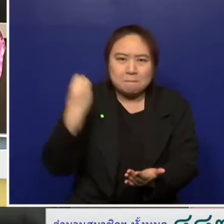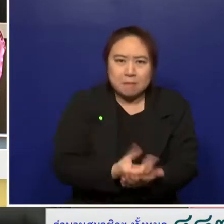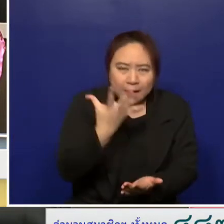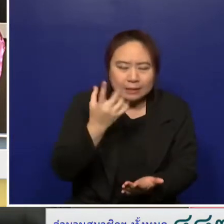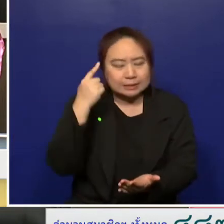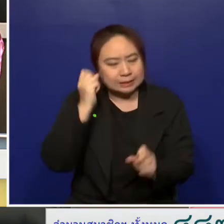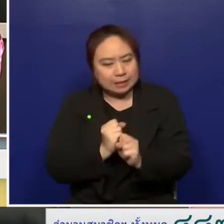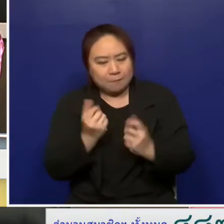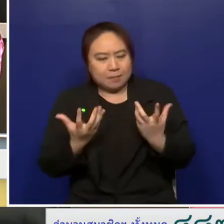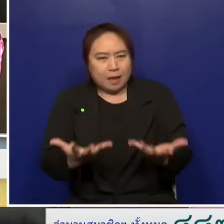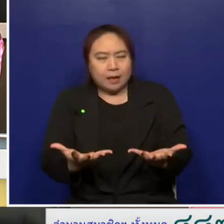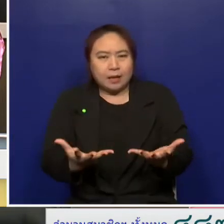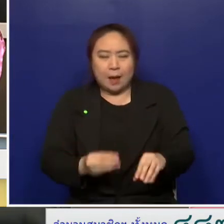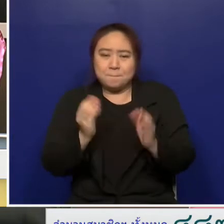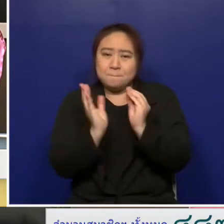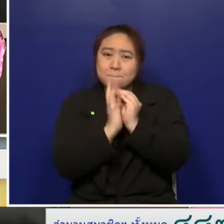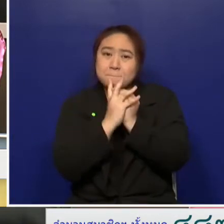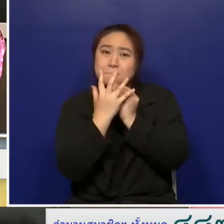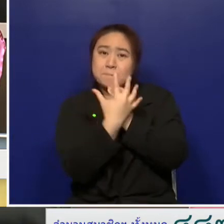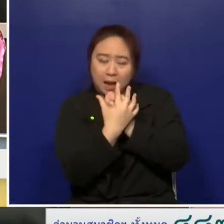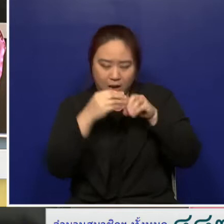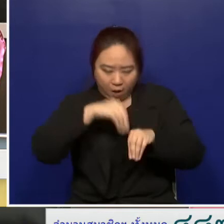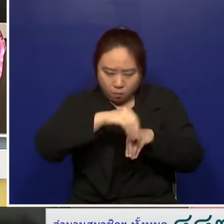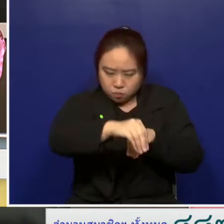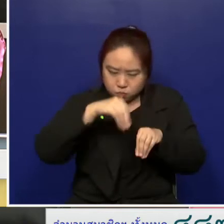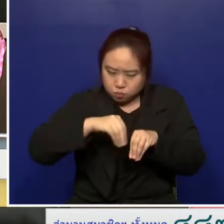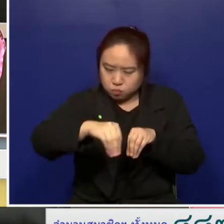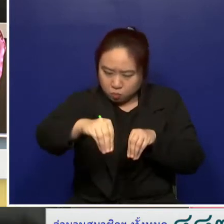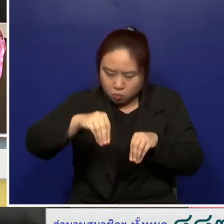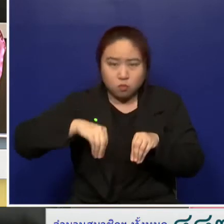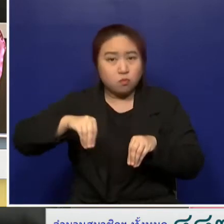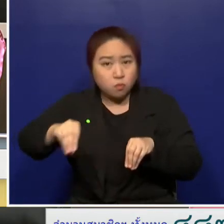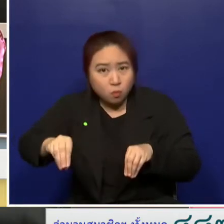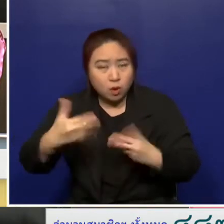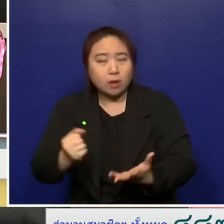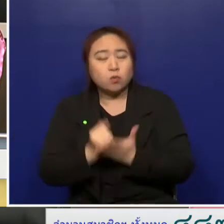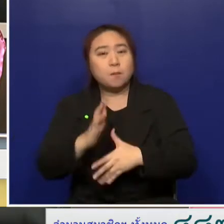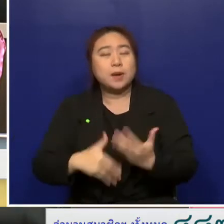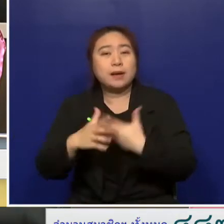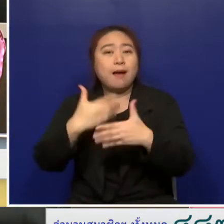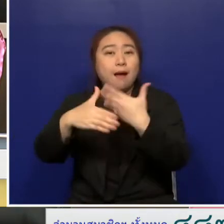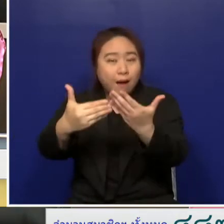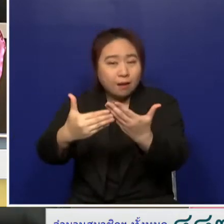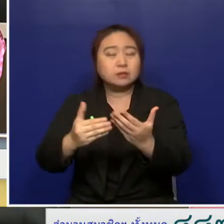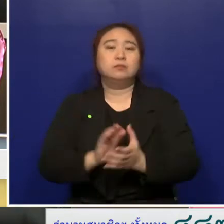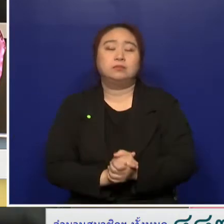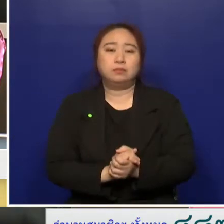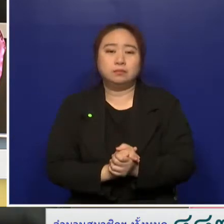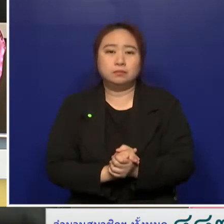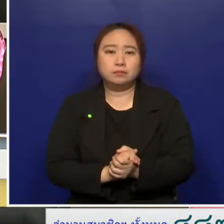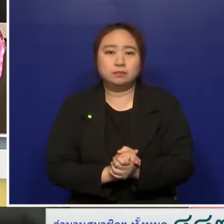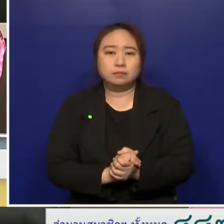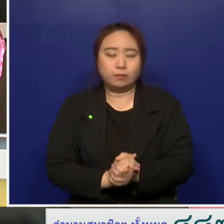ไรให้ตนทในการปูกผักให้กับเกษตรกรและตองพัฒนาให้เกิดสักยภาพในการ